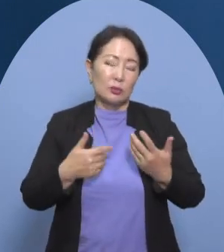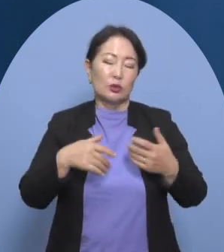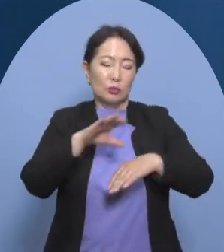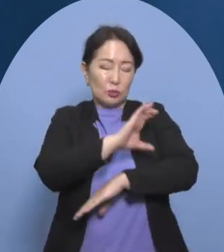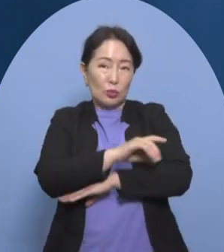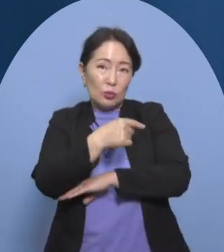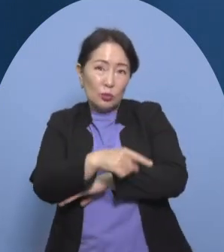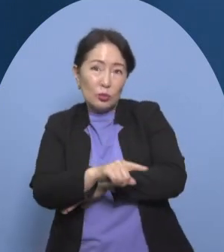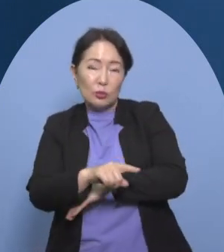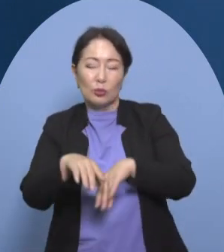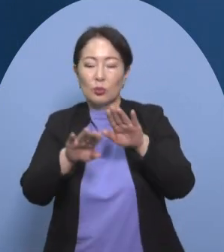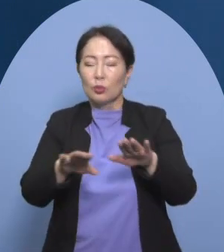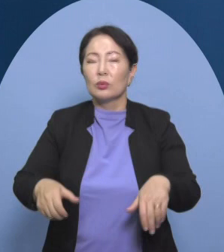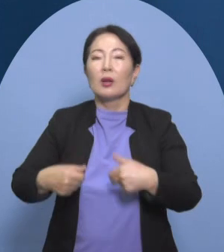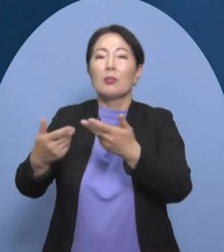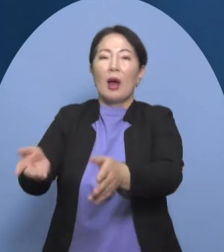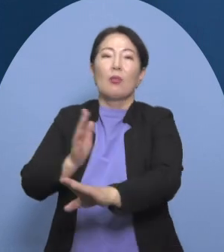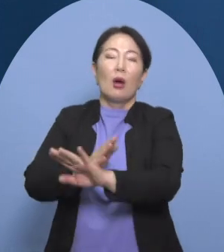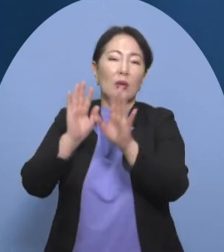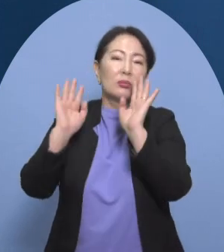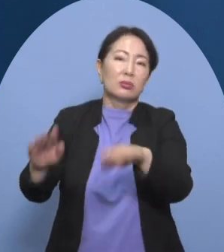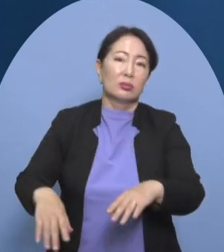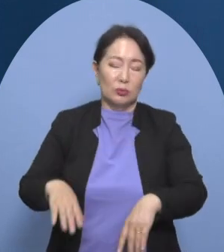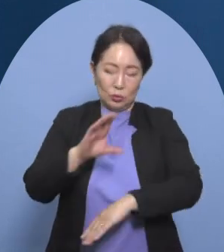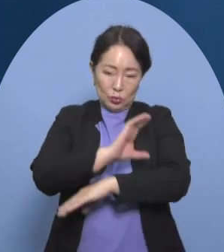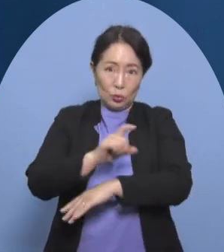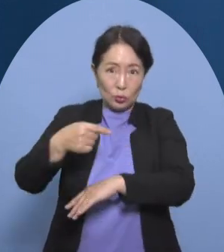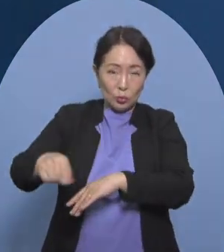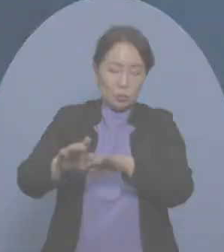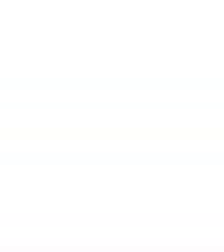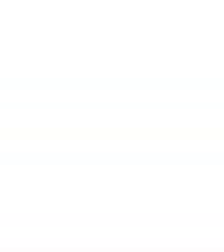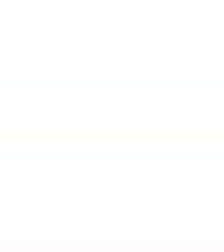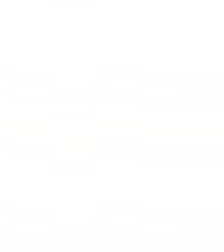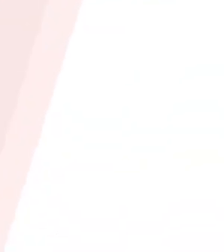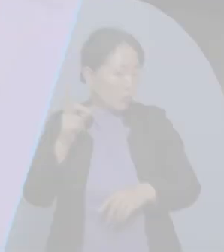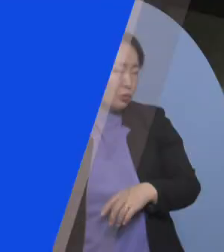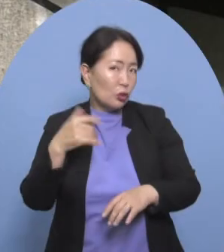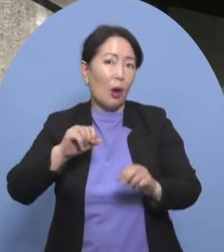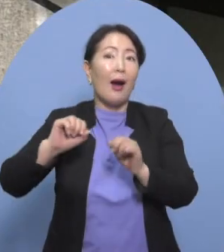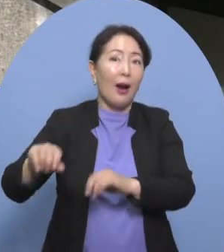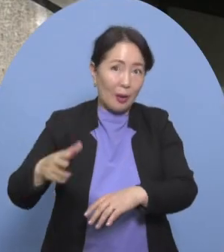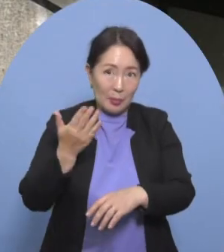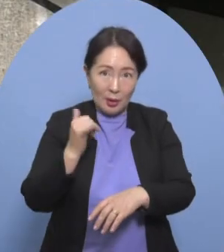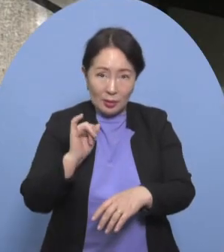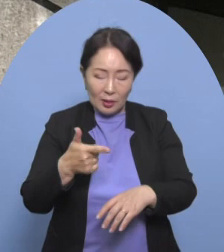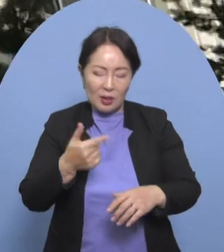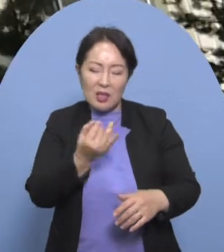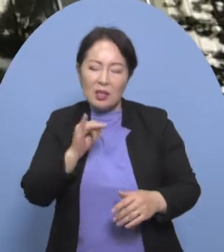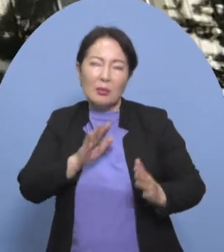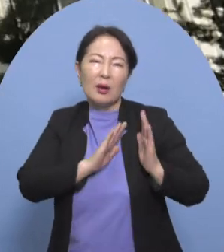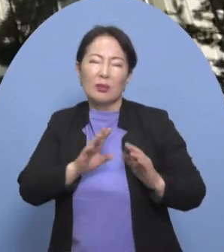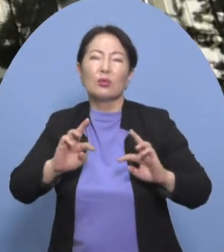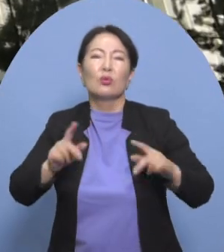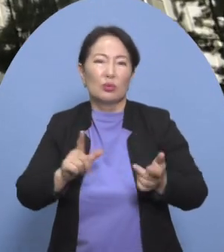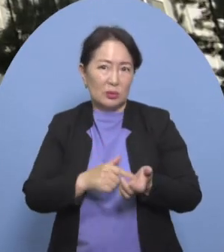сургуульд хүүхдэд даатгаад тухайн сургуульд л хүүхэд маань одоо юм сурах ёстой гэдэг ингээд орчихдог. За энэ анлагыг өөрчлөх,